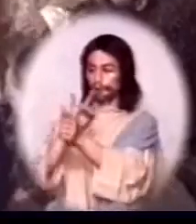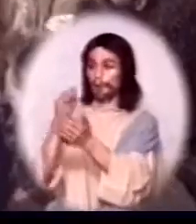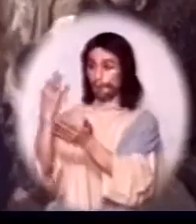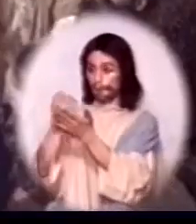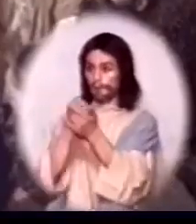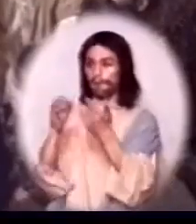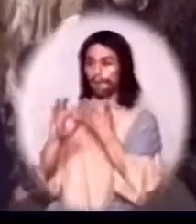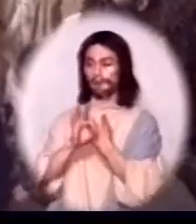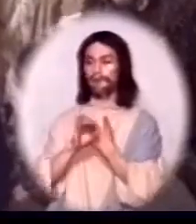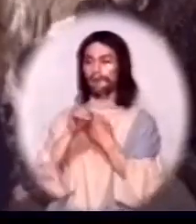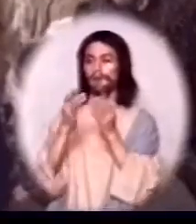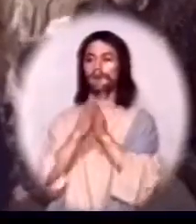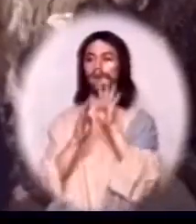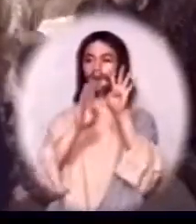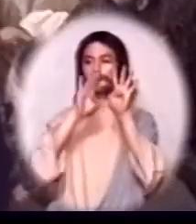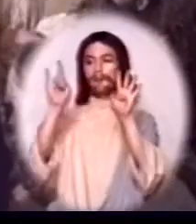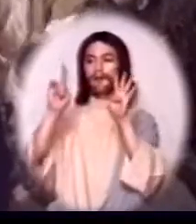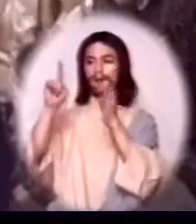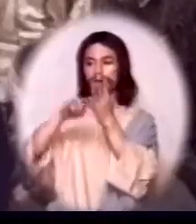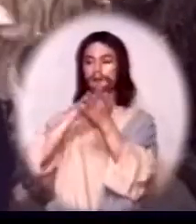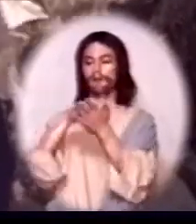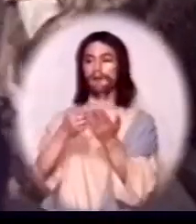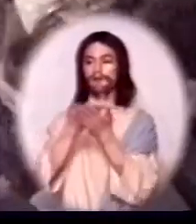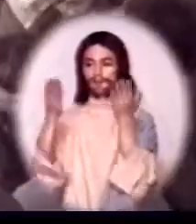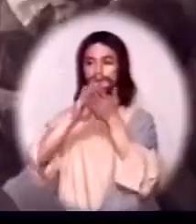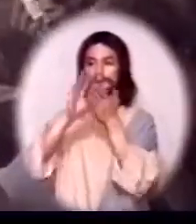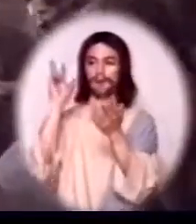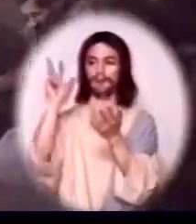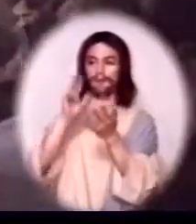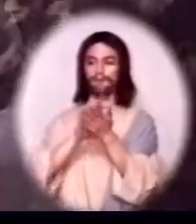빼앗았다면 그 사람에게 네 배로 갚겠습니다.